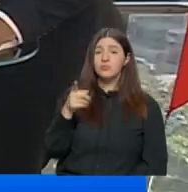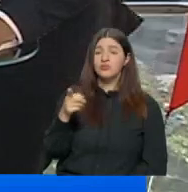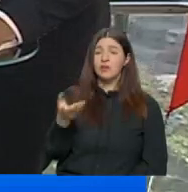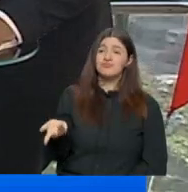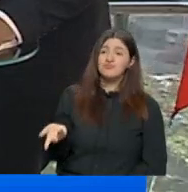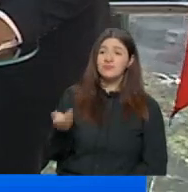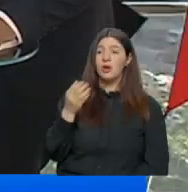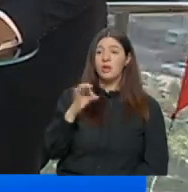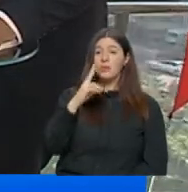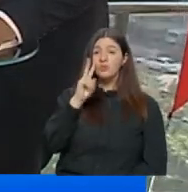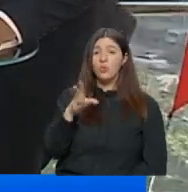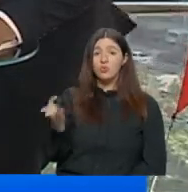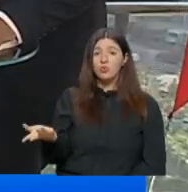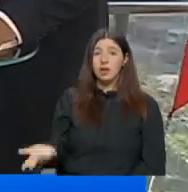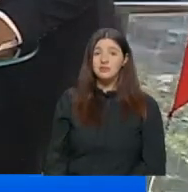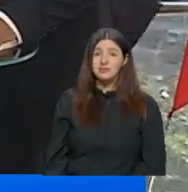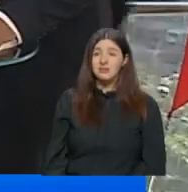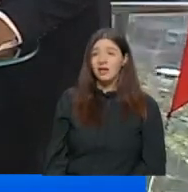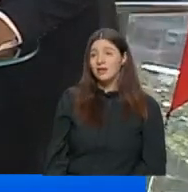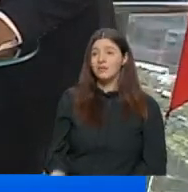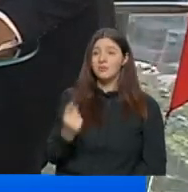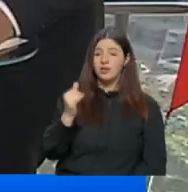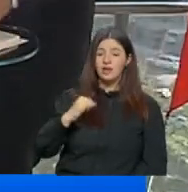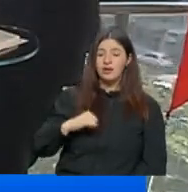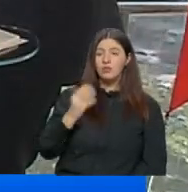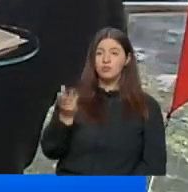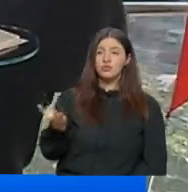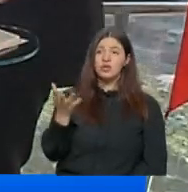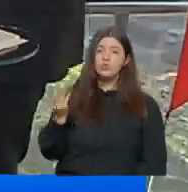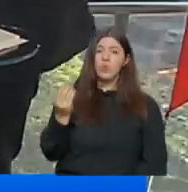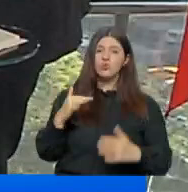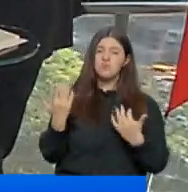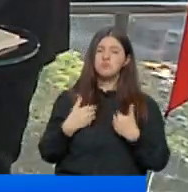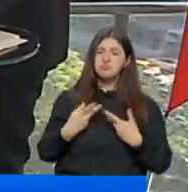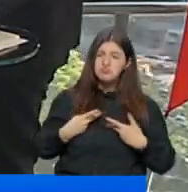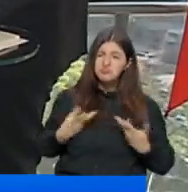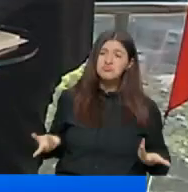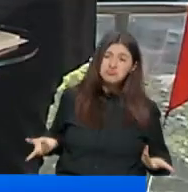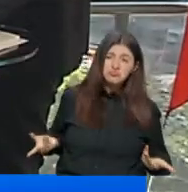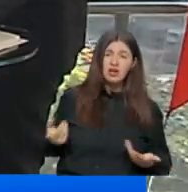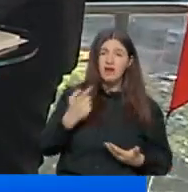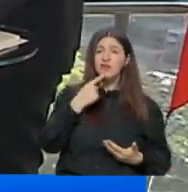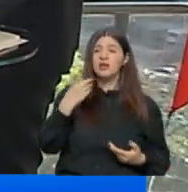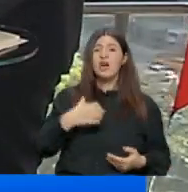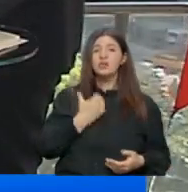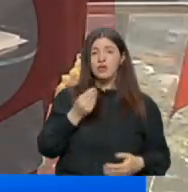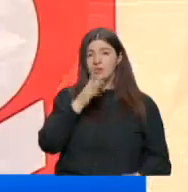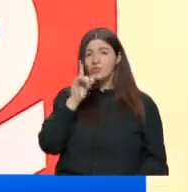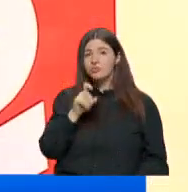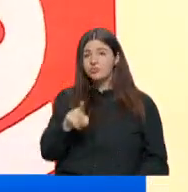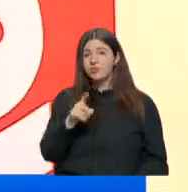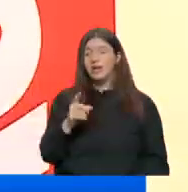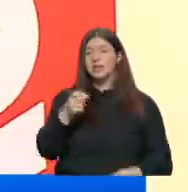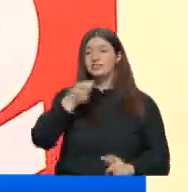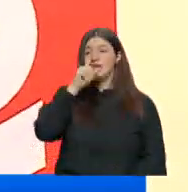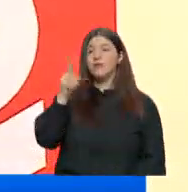da önemli bir gösterge aslında. Biraz da rahatlamış durumda. Zaten çoğunluk bizde. Zaten asıl acı olan ne biliyor musunuz?